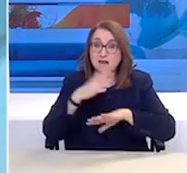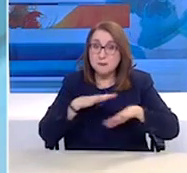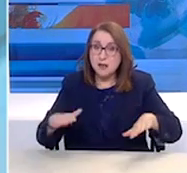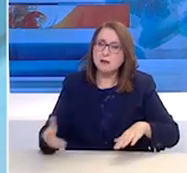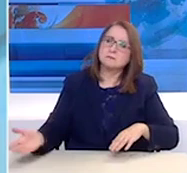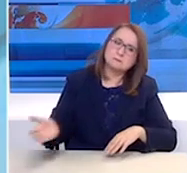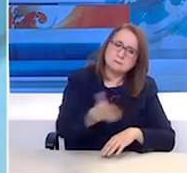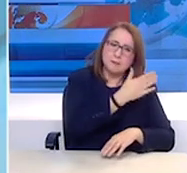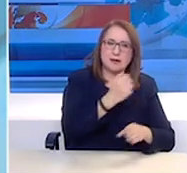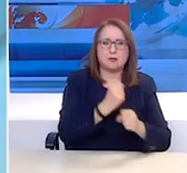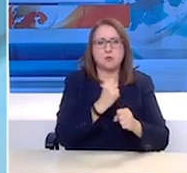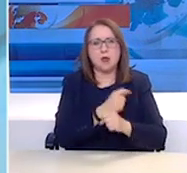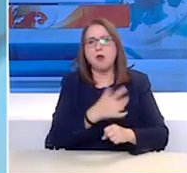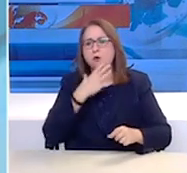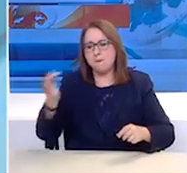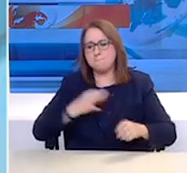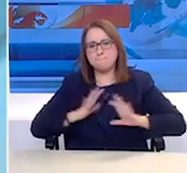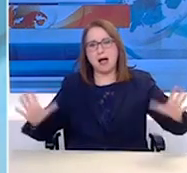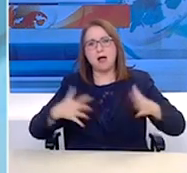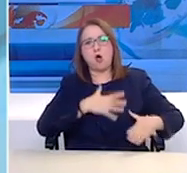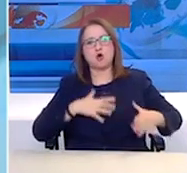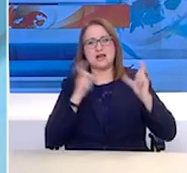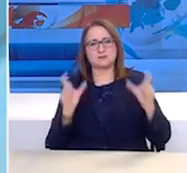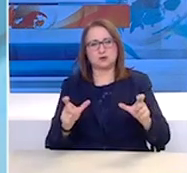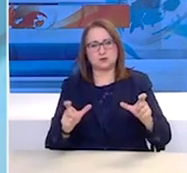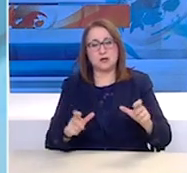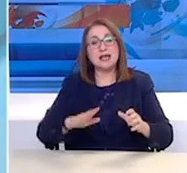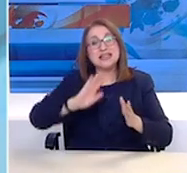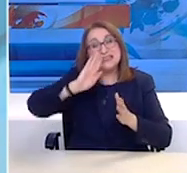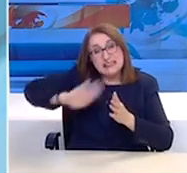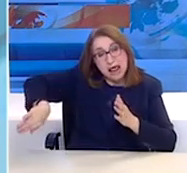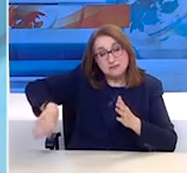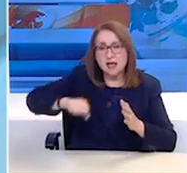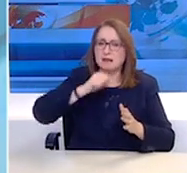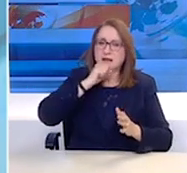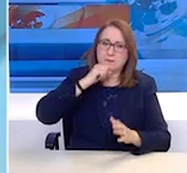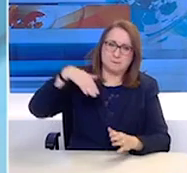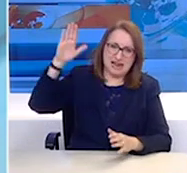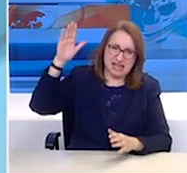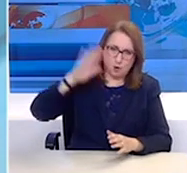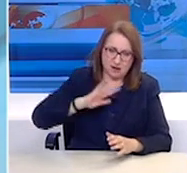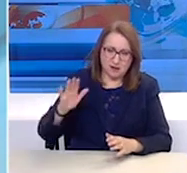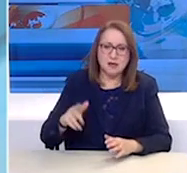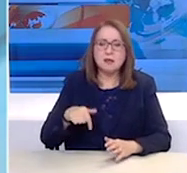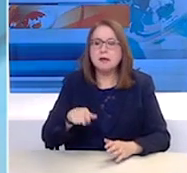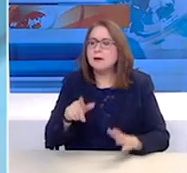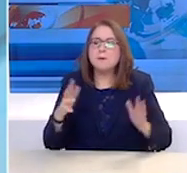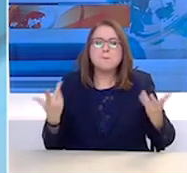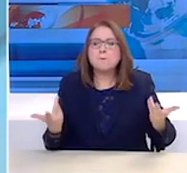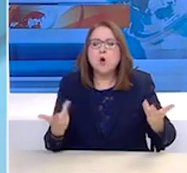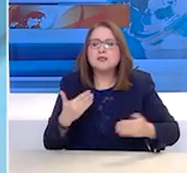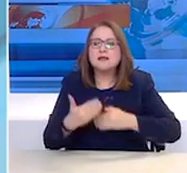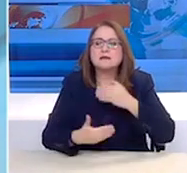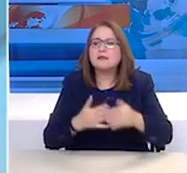ηλικιωμένοι. Πότε θα είστε σε θέση να μας ανακοινώσετε ποιες κατηγορίες εργαζομένων είναι ενδιάμεσα, με δεδομένο ότι θα συνεχίσει να φθήνει η